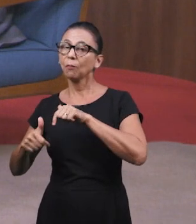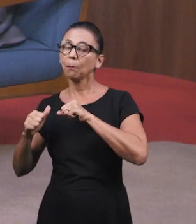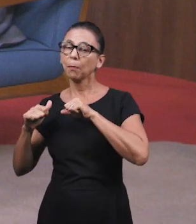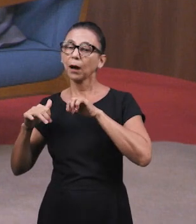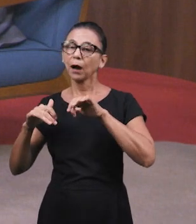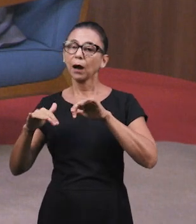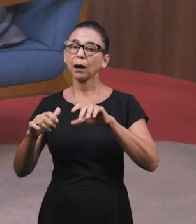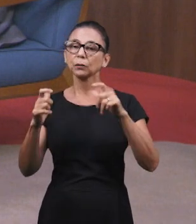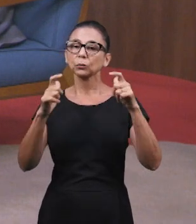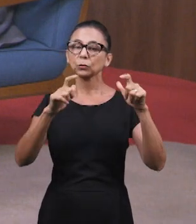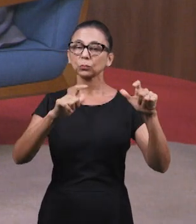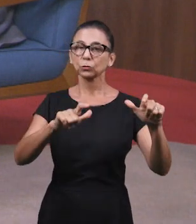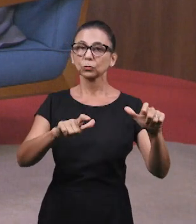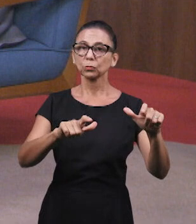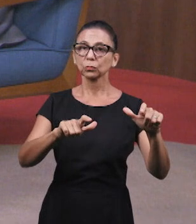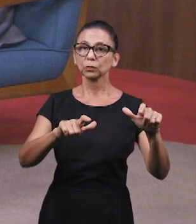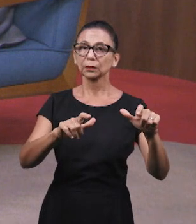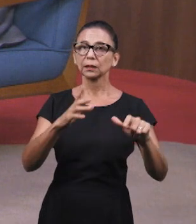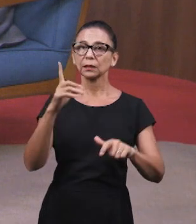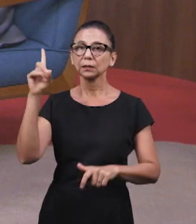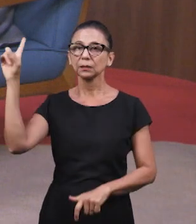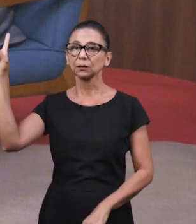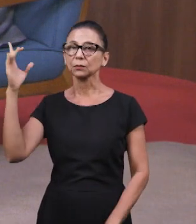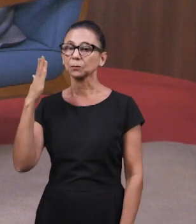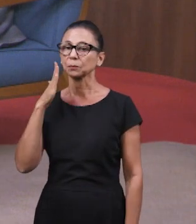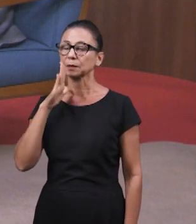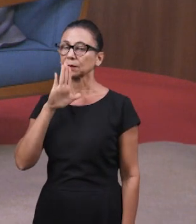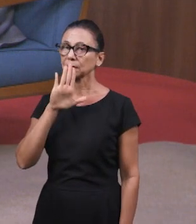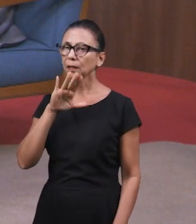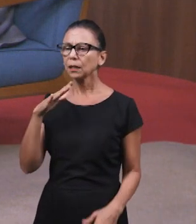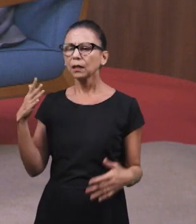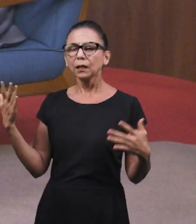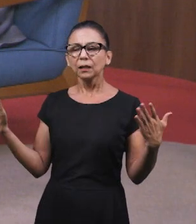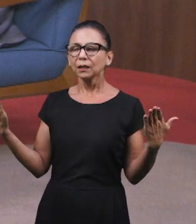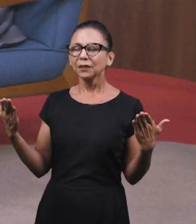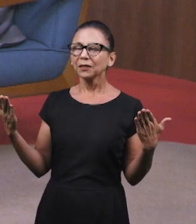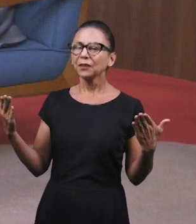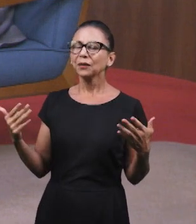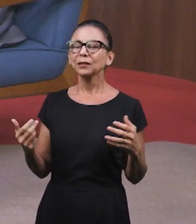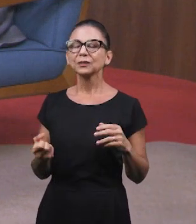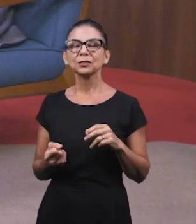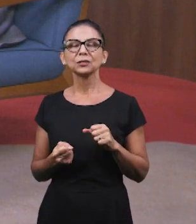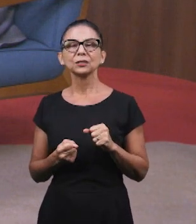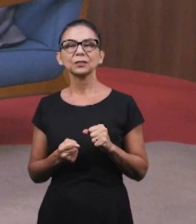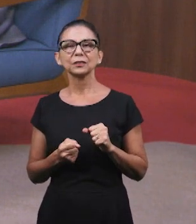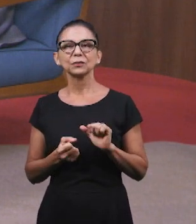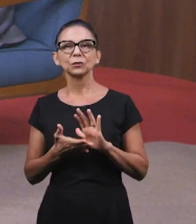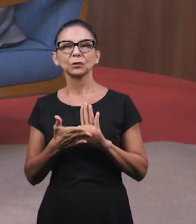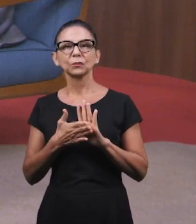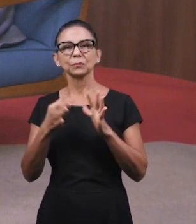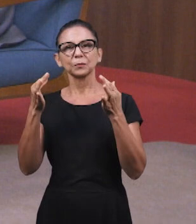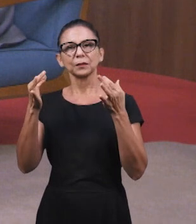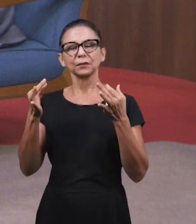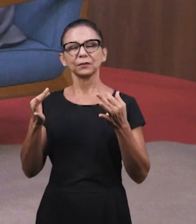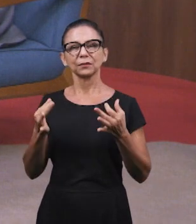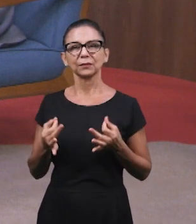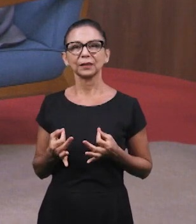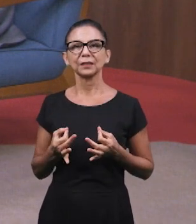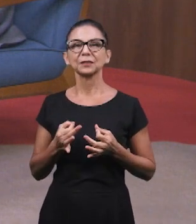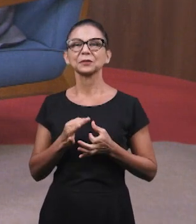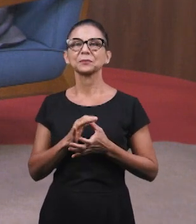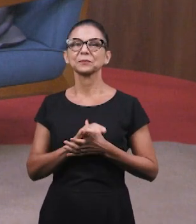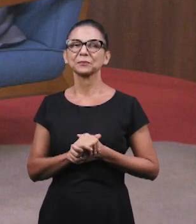par le désert. La louange d'aujourd'hui, dans le volet Parfaite louange, porte comme titre Quand Israël a quitté